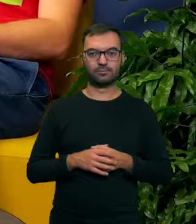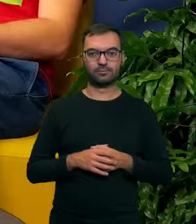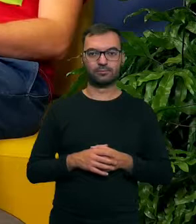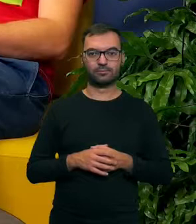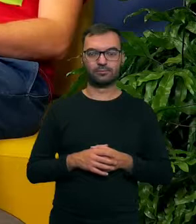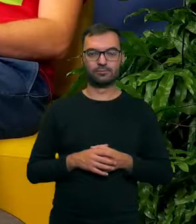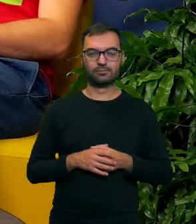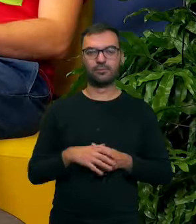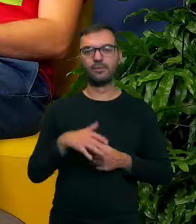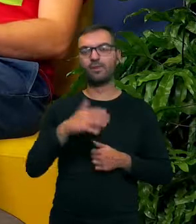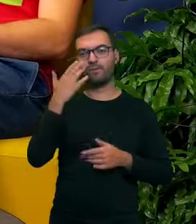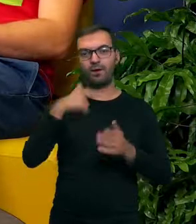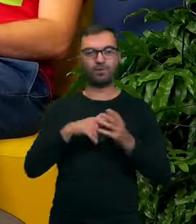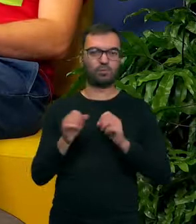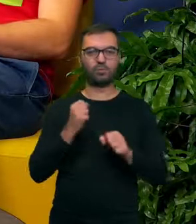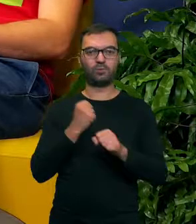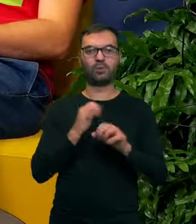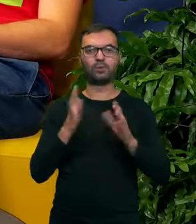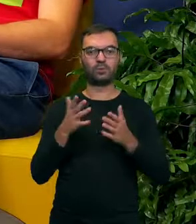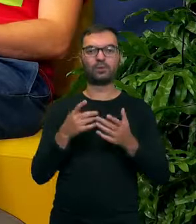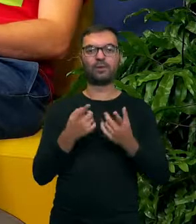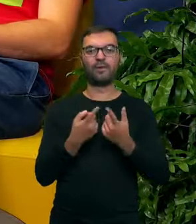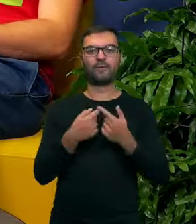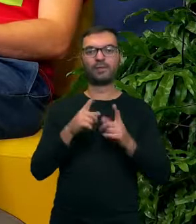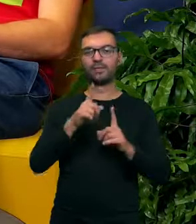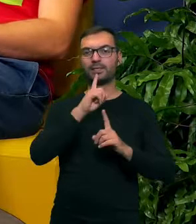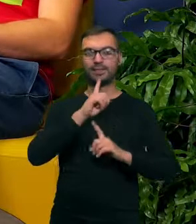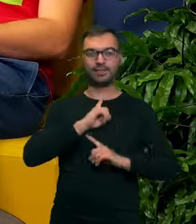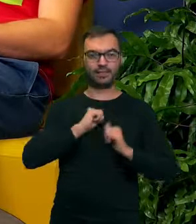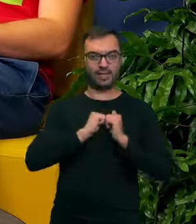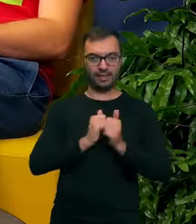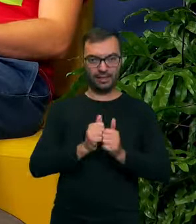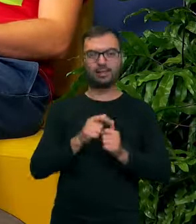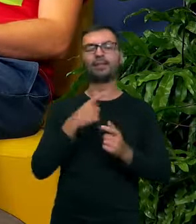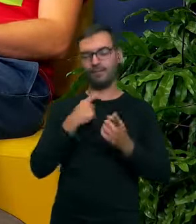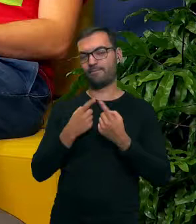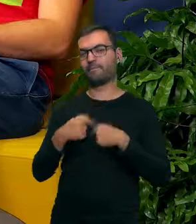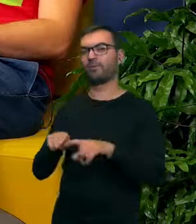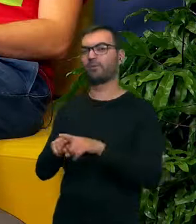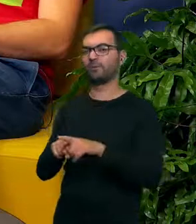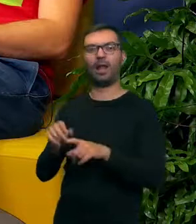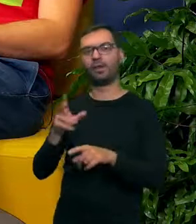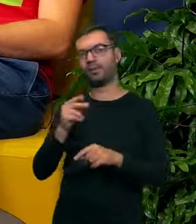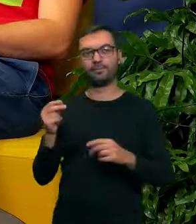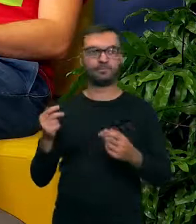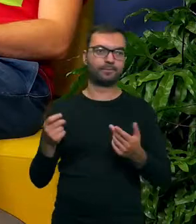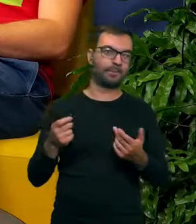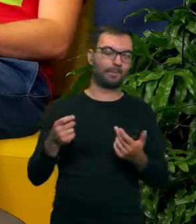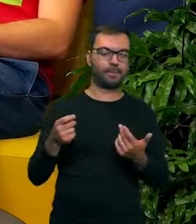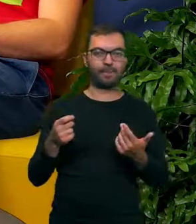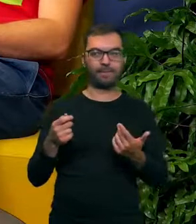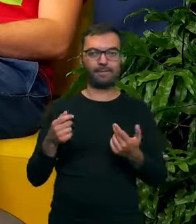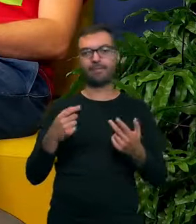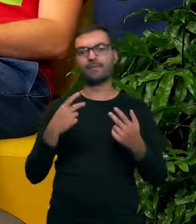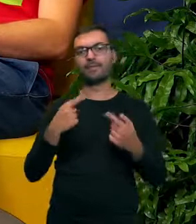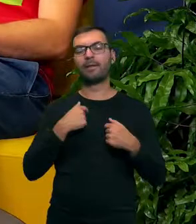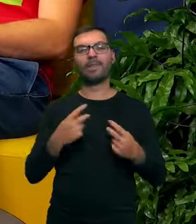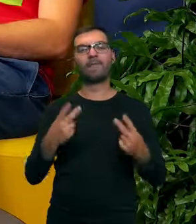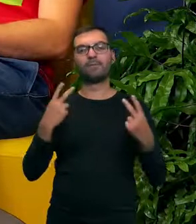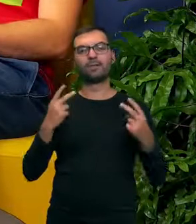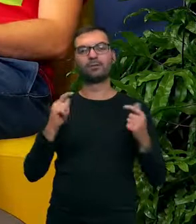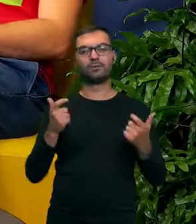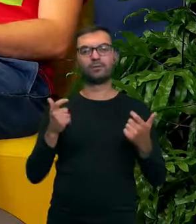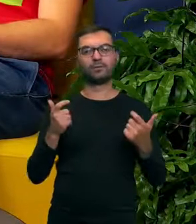taki sposób pracy, gdzie realizuje się pewne postawione przed aktorem zadania, a niekoniecznie ważniejsze dla mnie